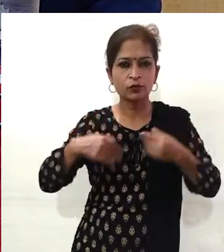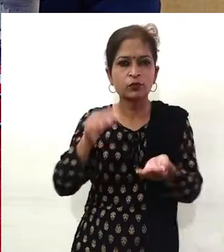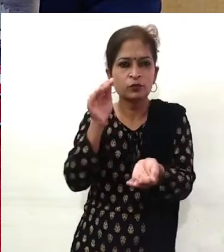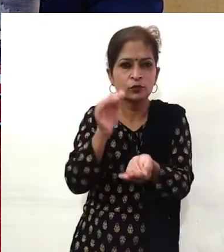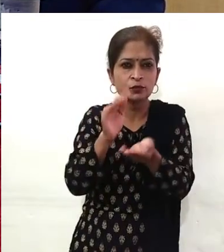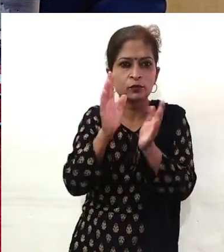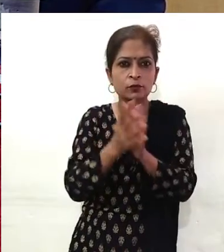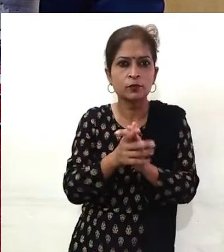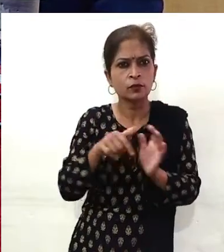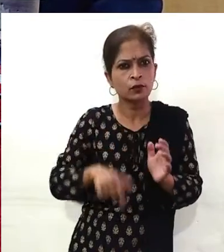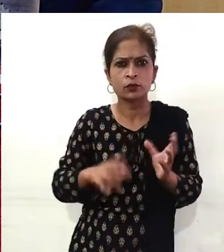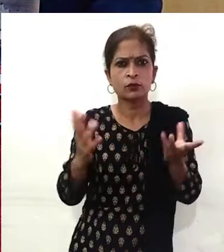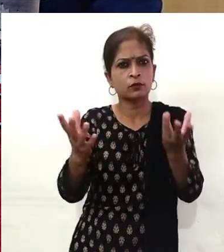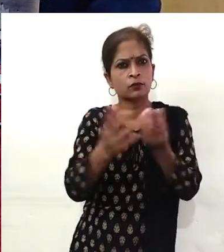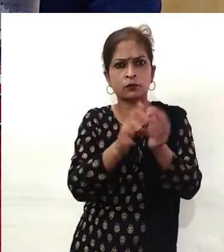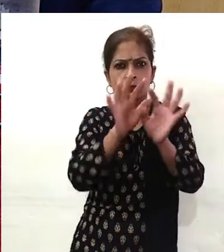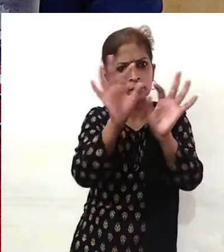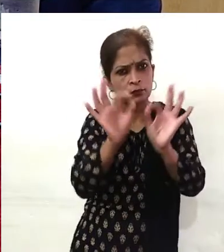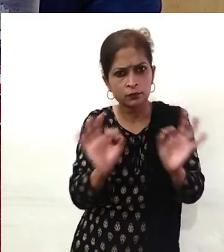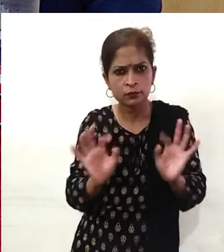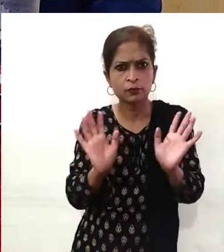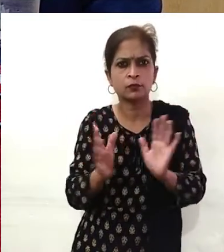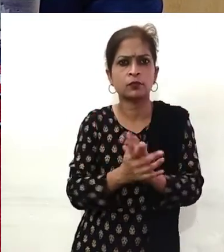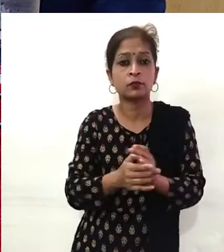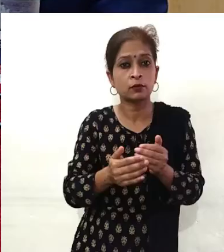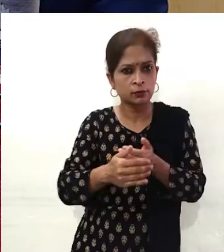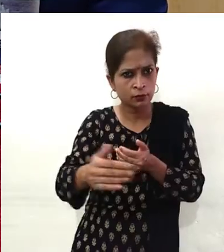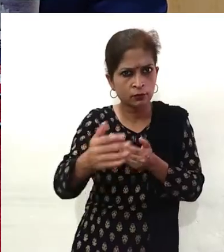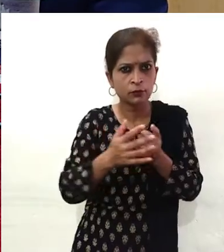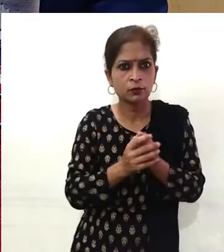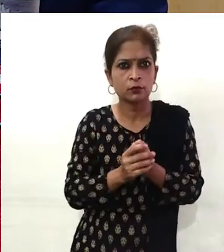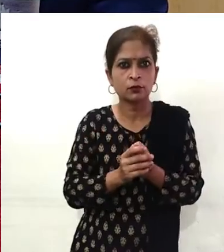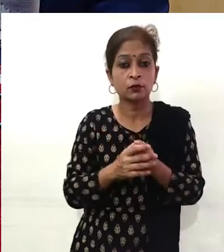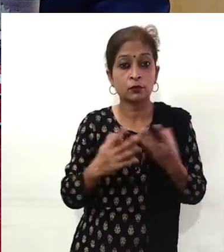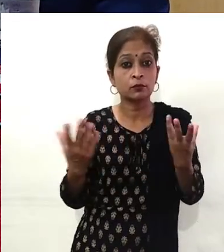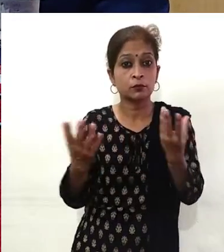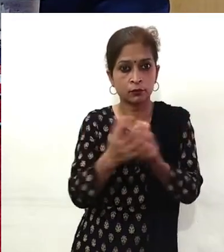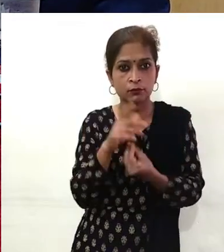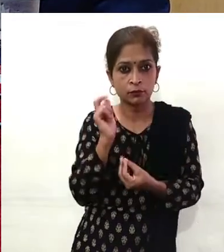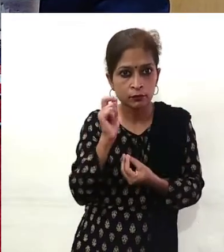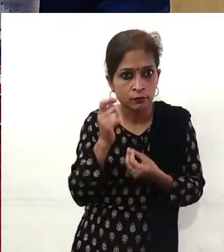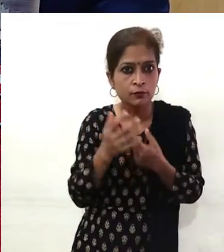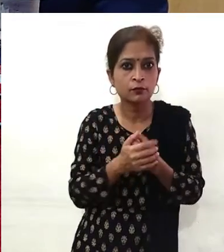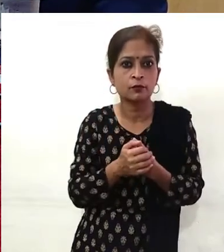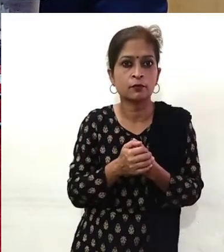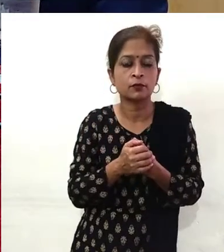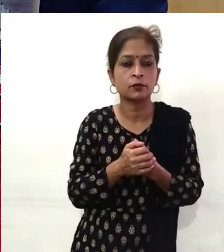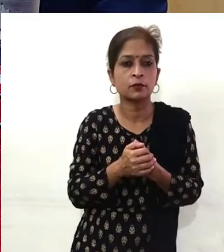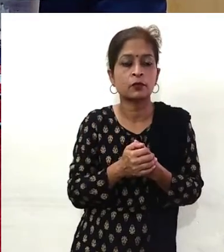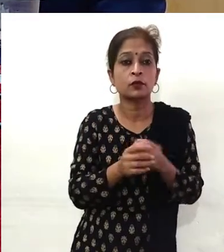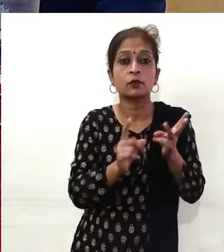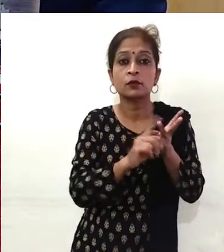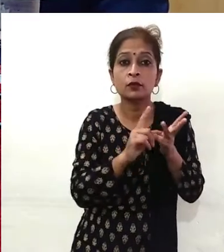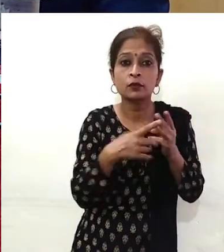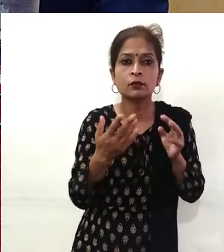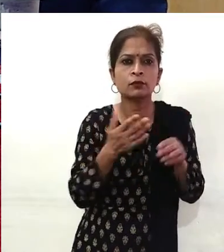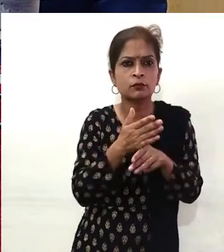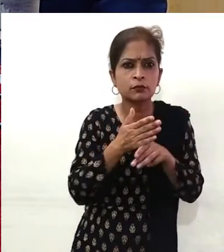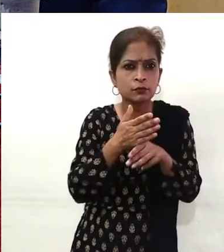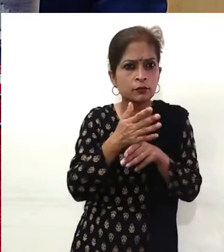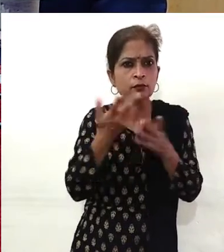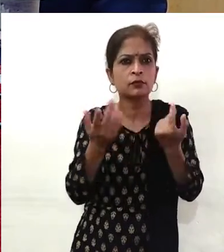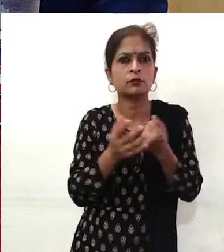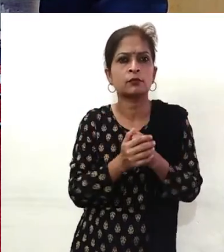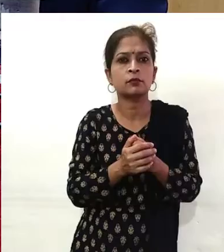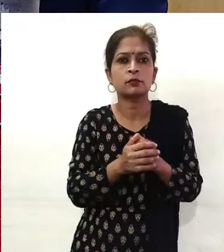आप भी तैयारी उतनी ही लेके आते हैं, आगे की तैयारी हमारी होती है। बिल्कुल। तीसरा, लकड़ी के